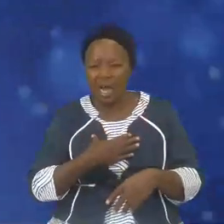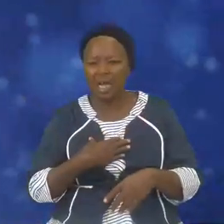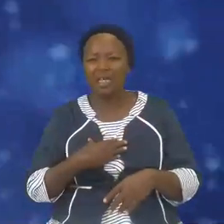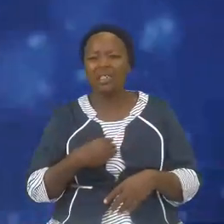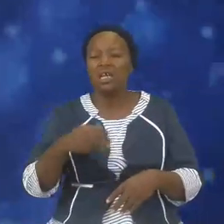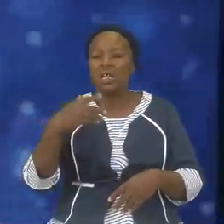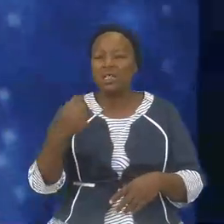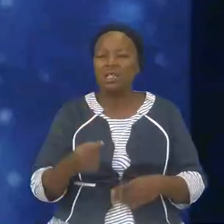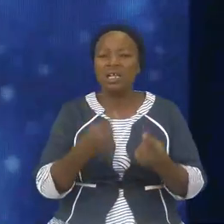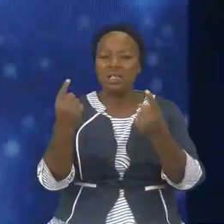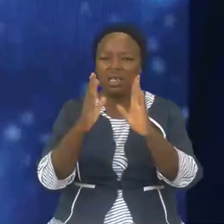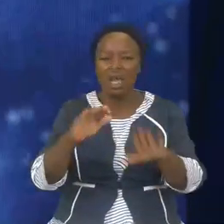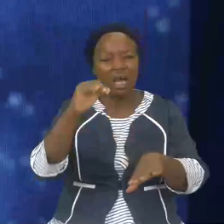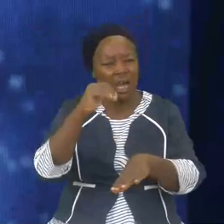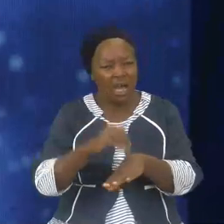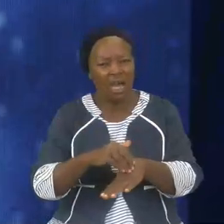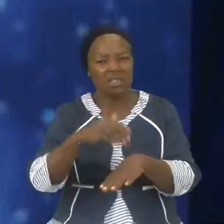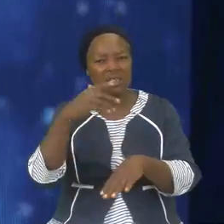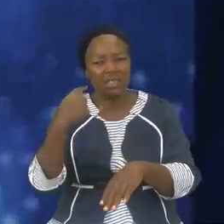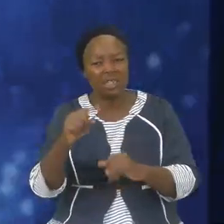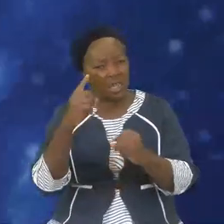les transgresseurs à la fin.